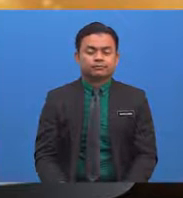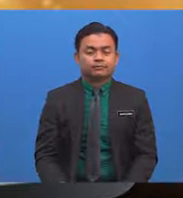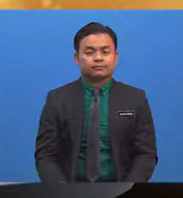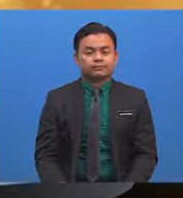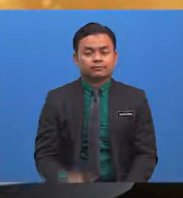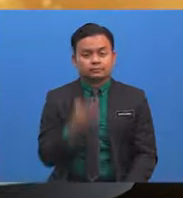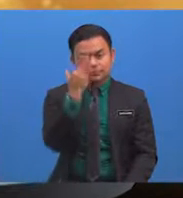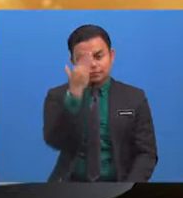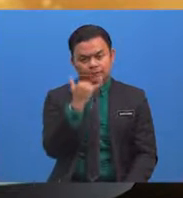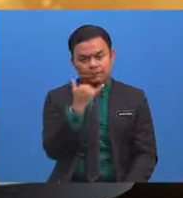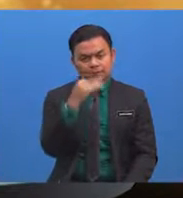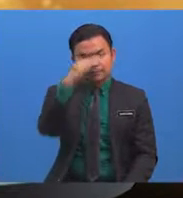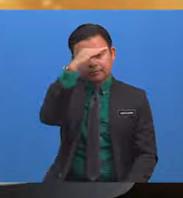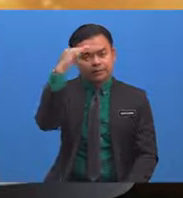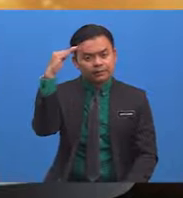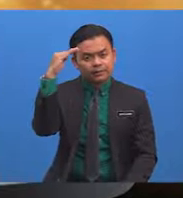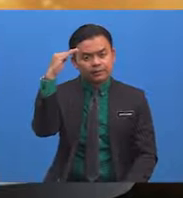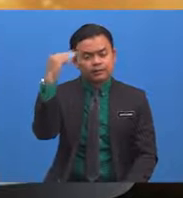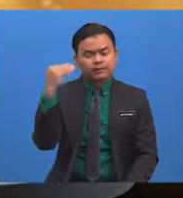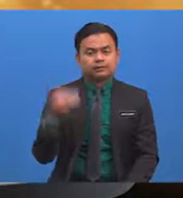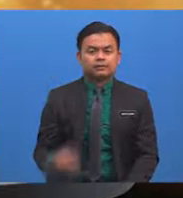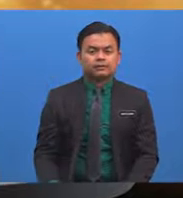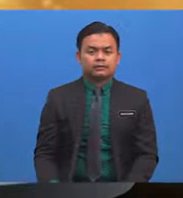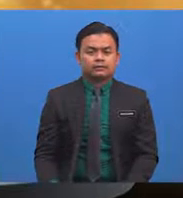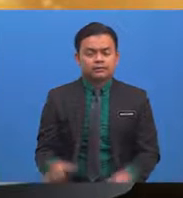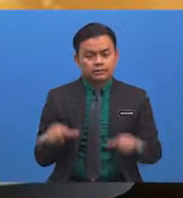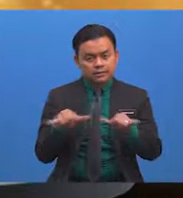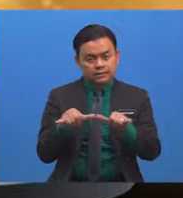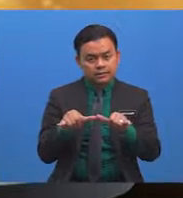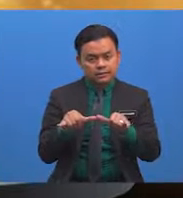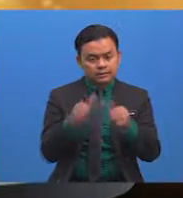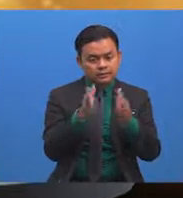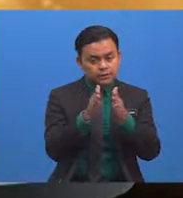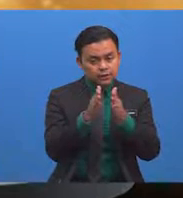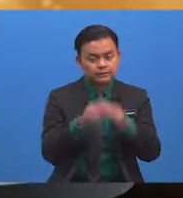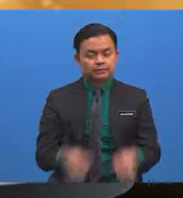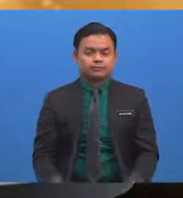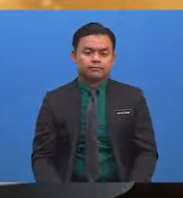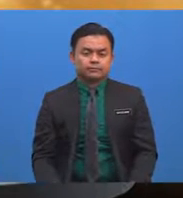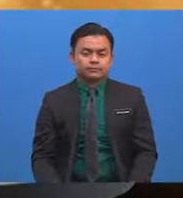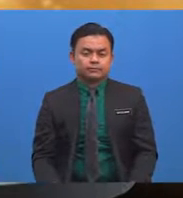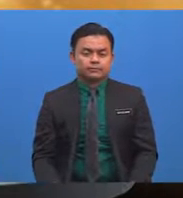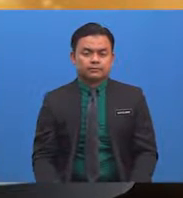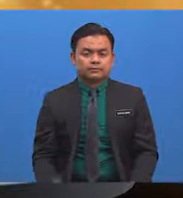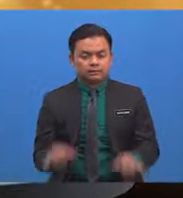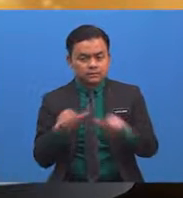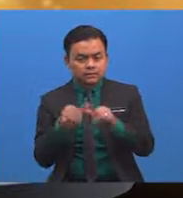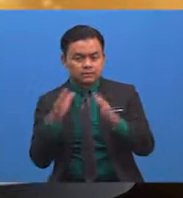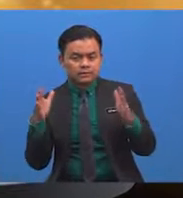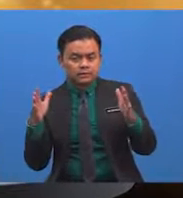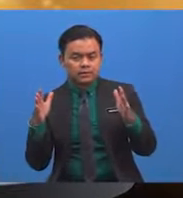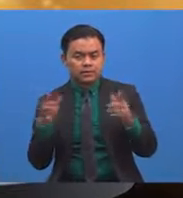Kenapa bayang-bayang ni kejap-kejap saiznya kecil, kejap-kejap saiznya